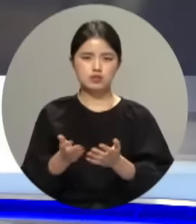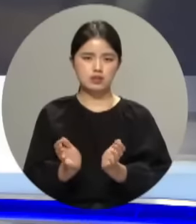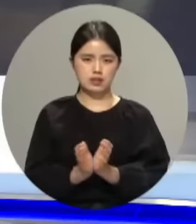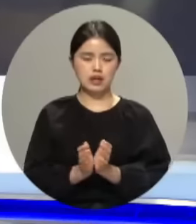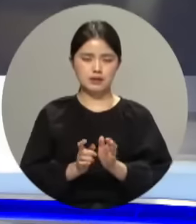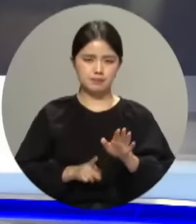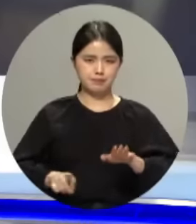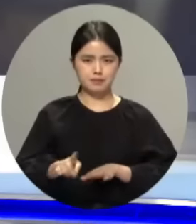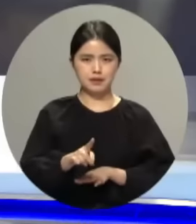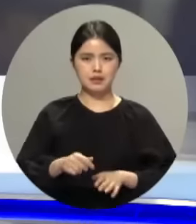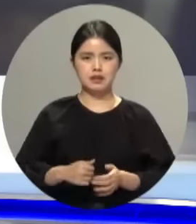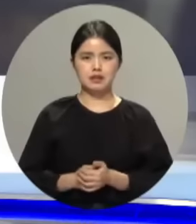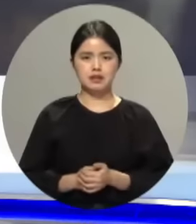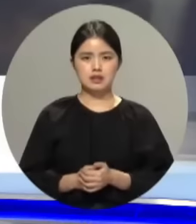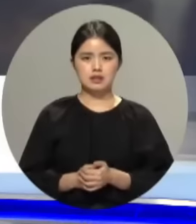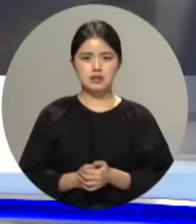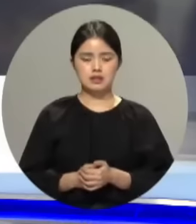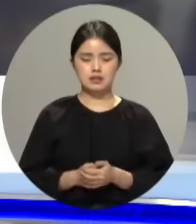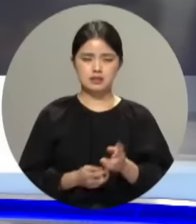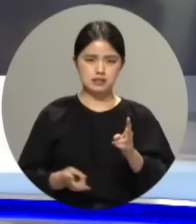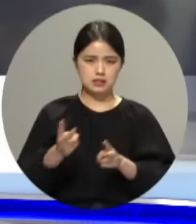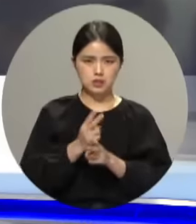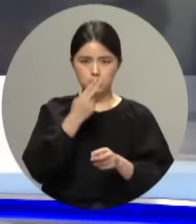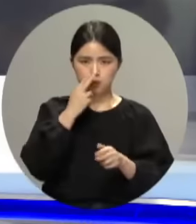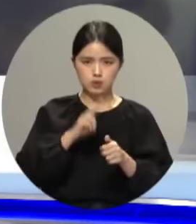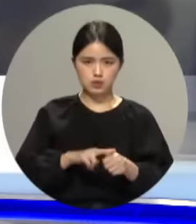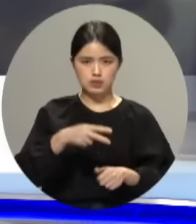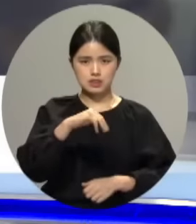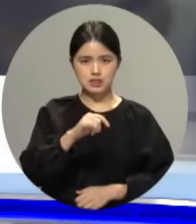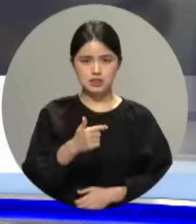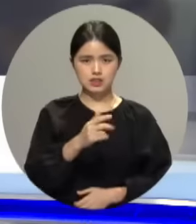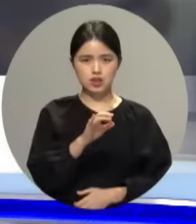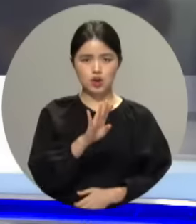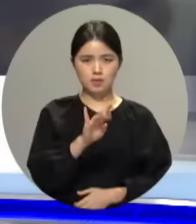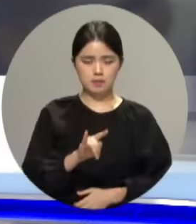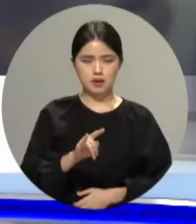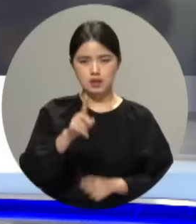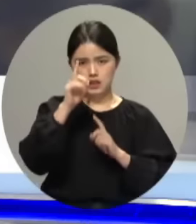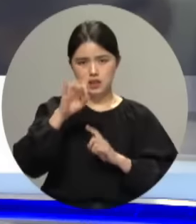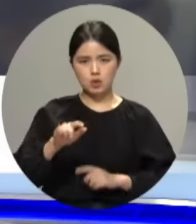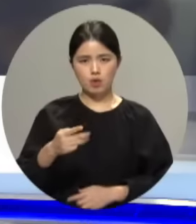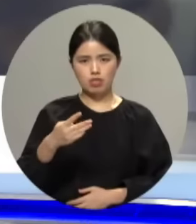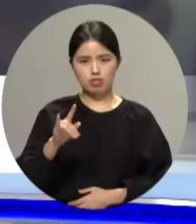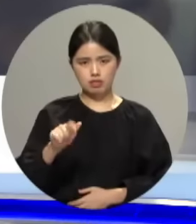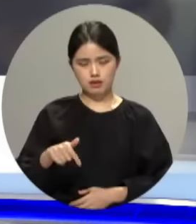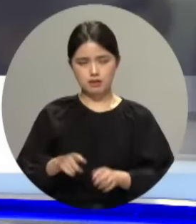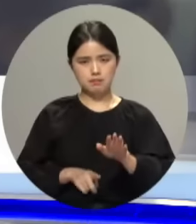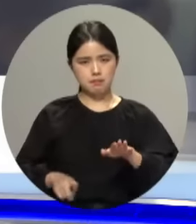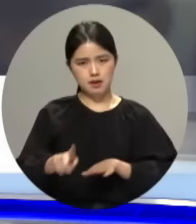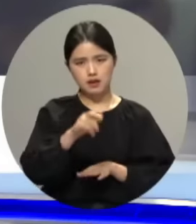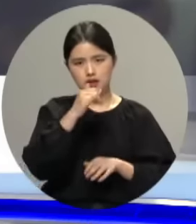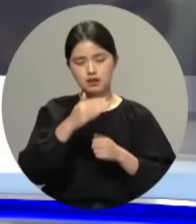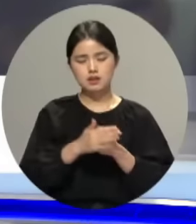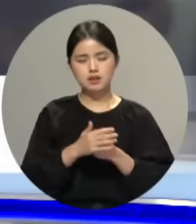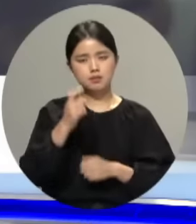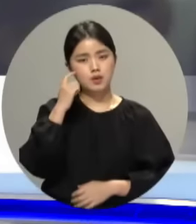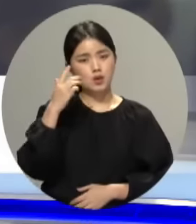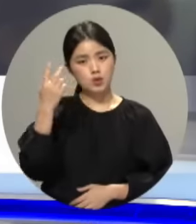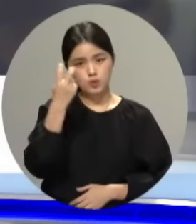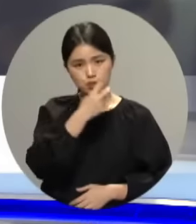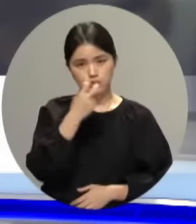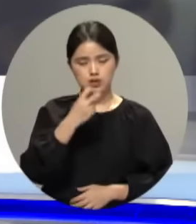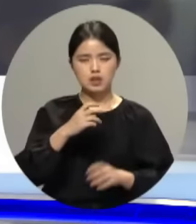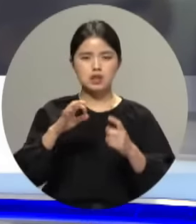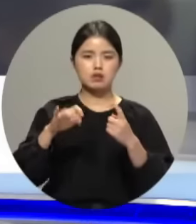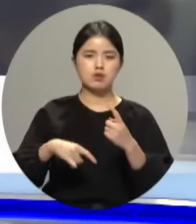두드러졌습니다 각각 재선을 노리는 민주당 신영대 이원택 후보가 상대 후보들을 크게 따돌리며 여론 조사에서